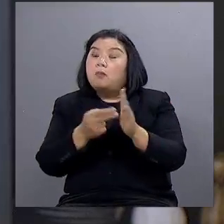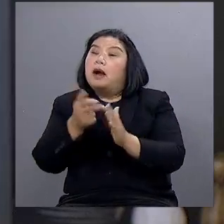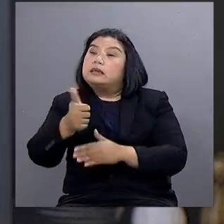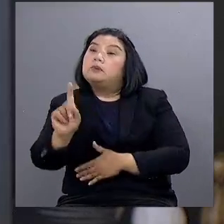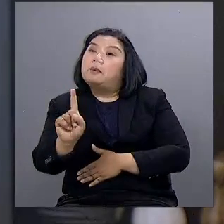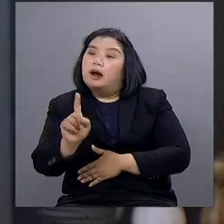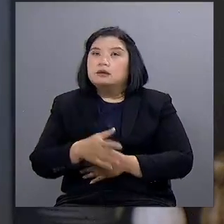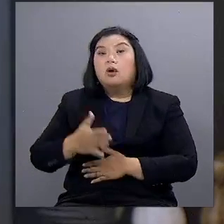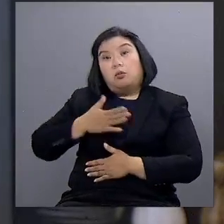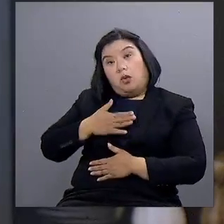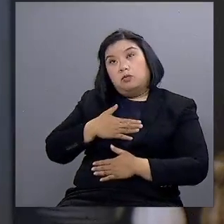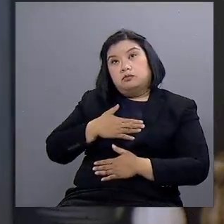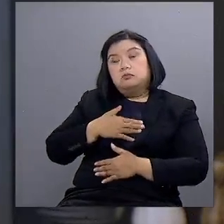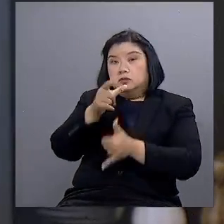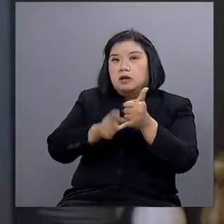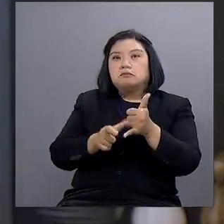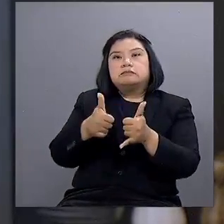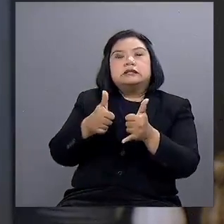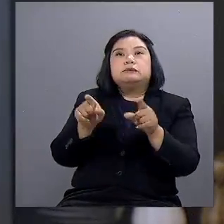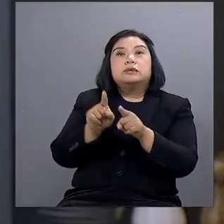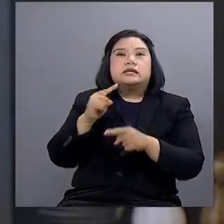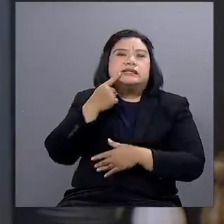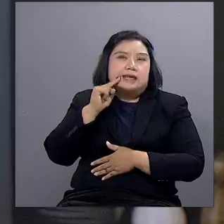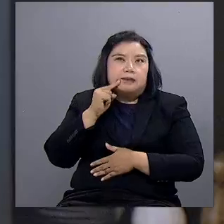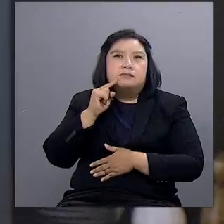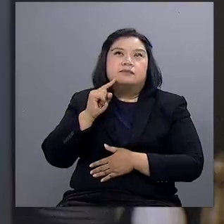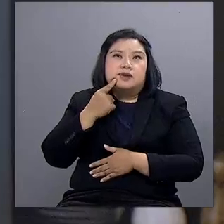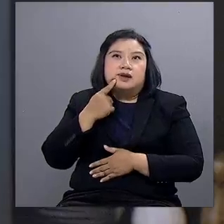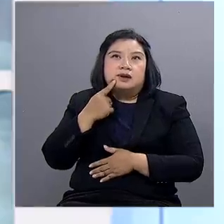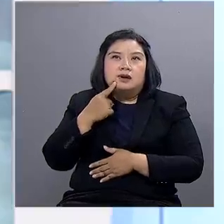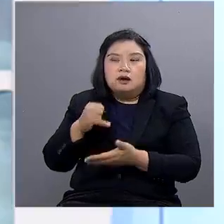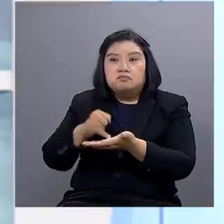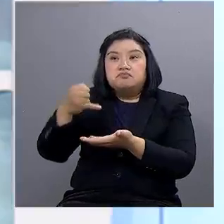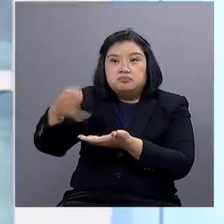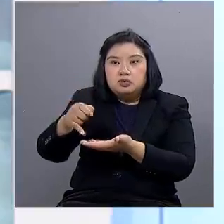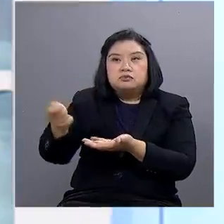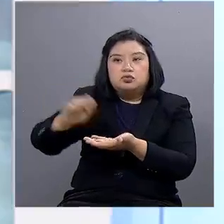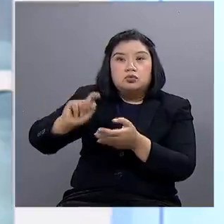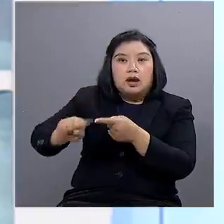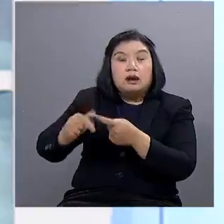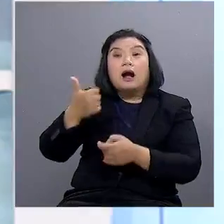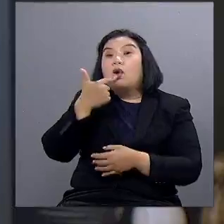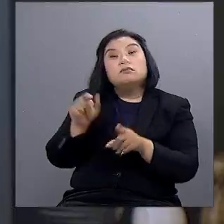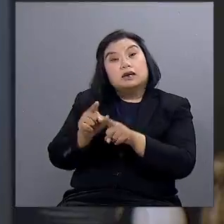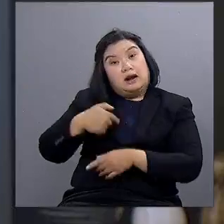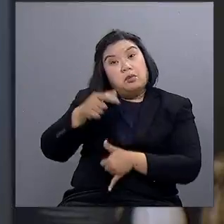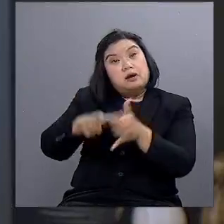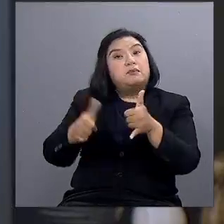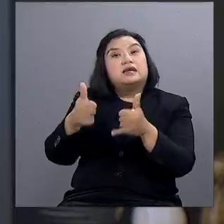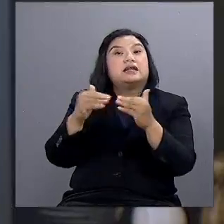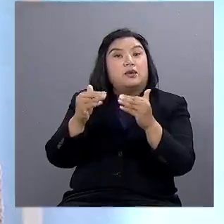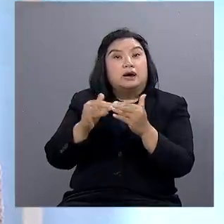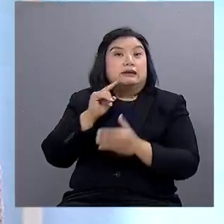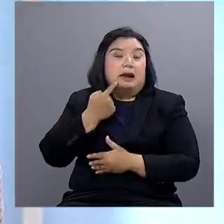อ่ะเป็นคนดีเหมือนเกลือเค็มและใส่อาหารอะไรก็อร่อย นี่ เค ค็มแต่อร่อย